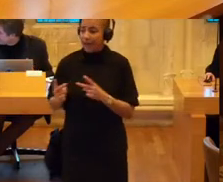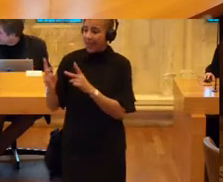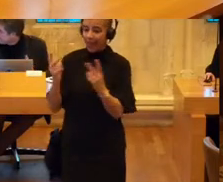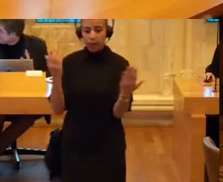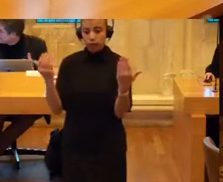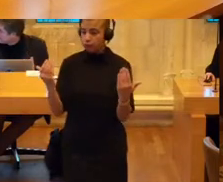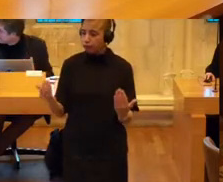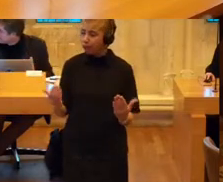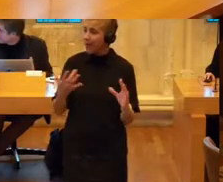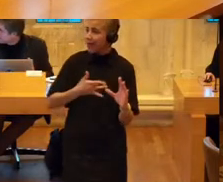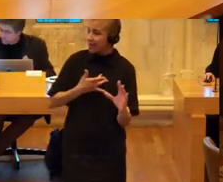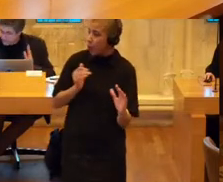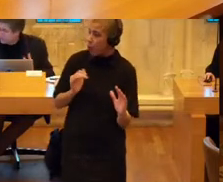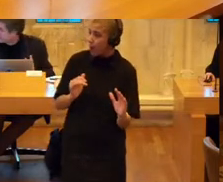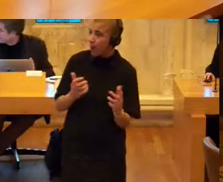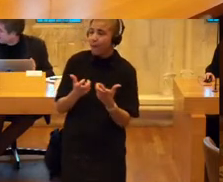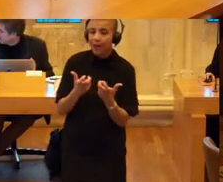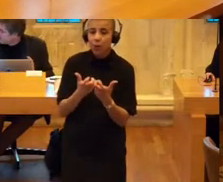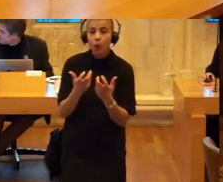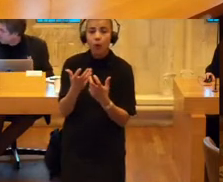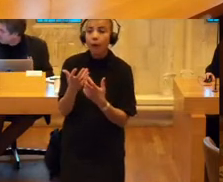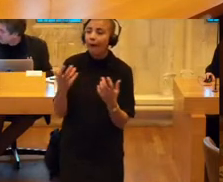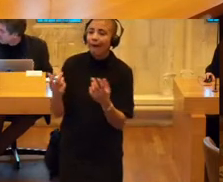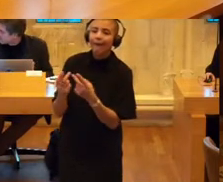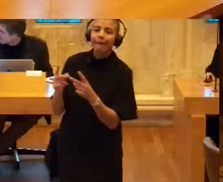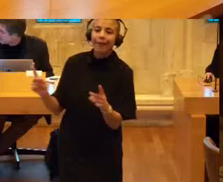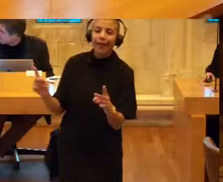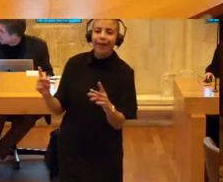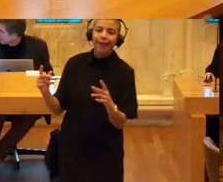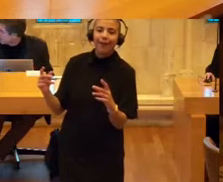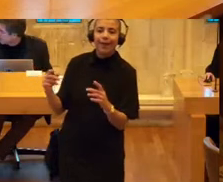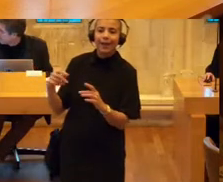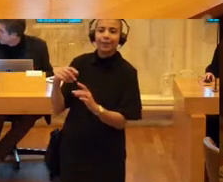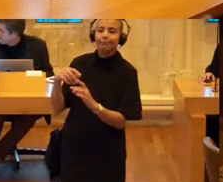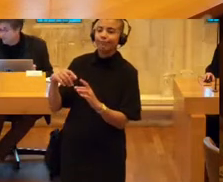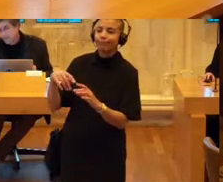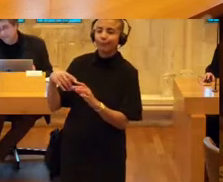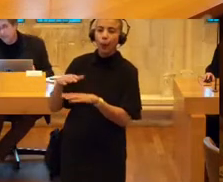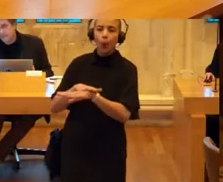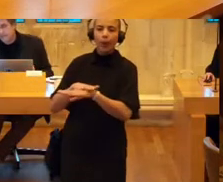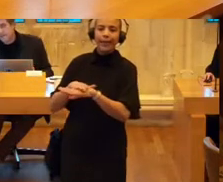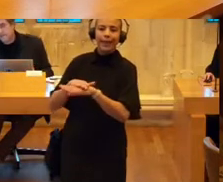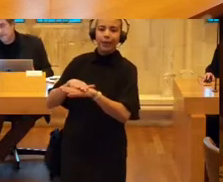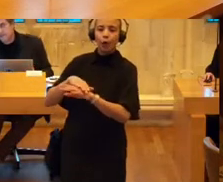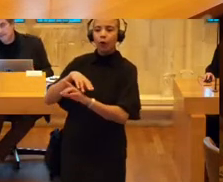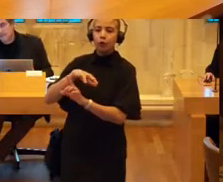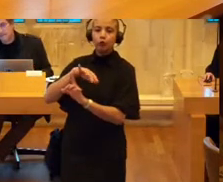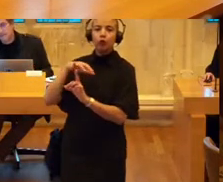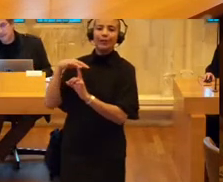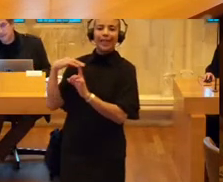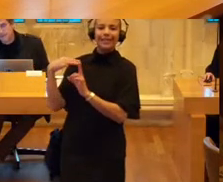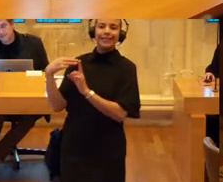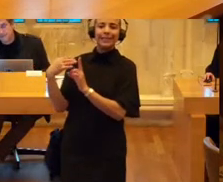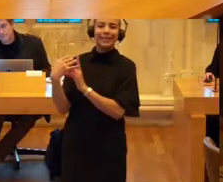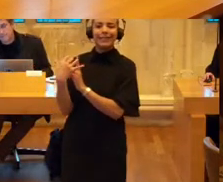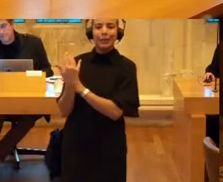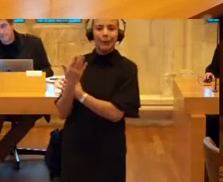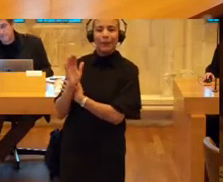avec... des villes socialistes qui le sont depuis des décennies, qui ont fait des choix différents,